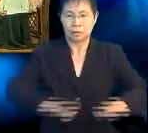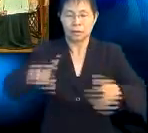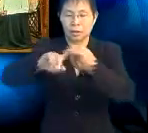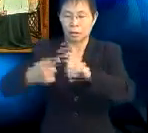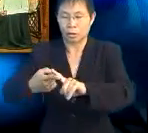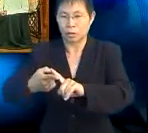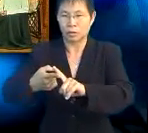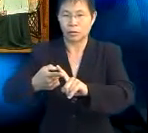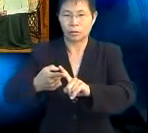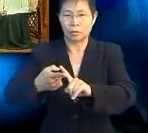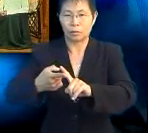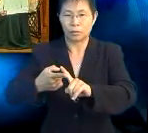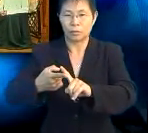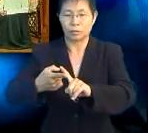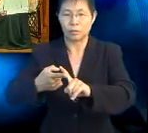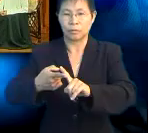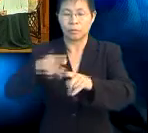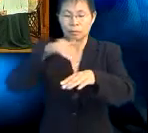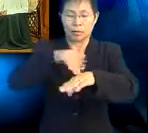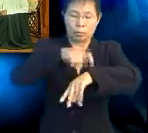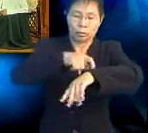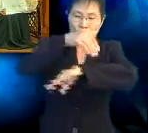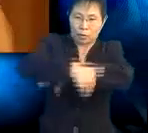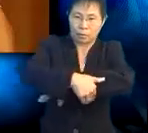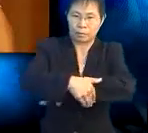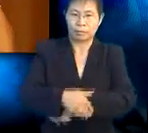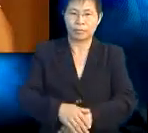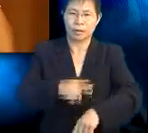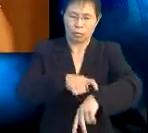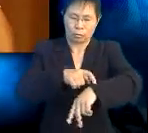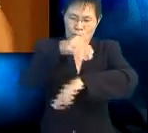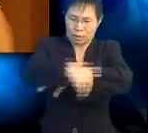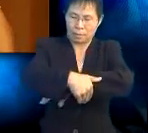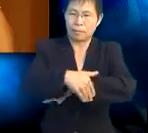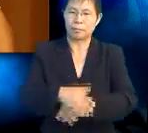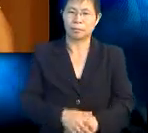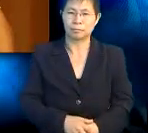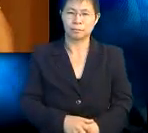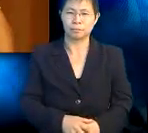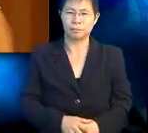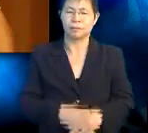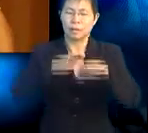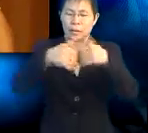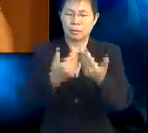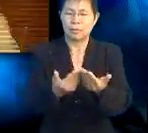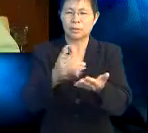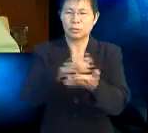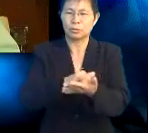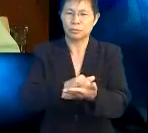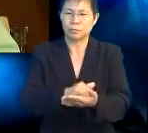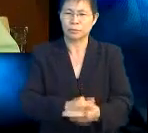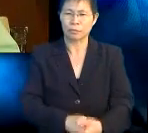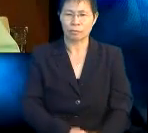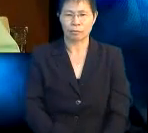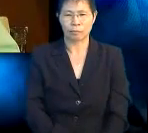saya dan anak jutawan itu pada waktu malam? Pada waktu malam? Macam mana tu?